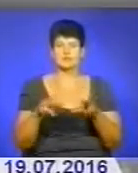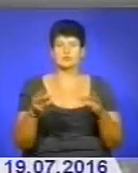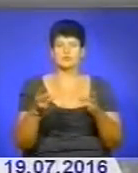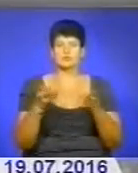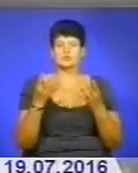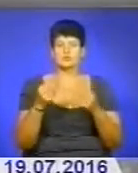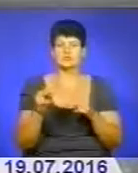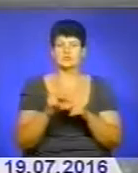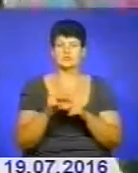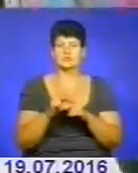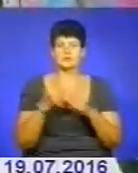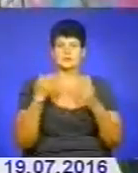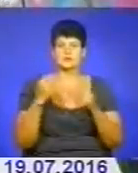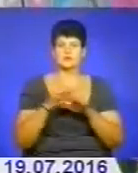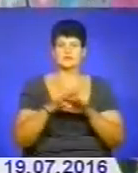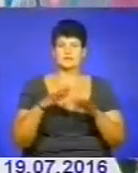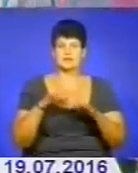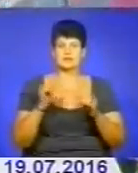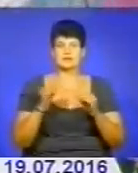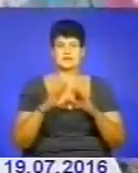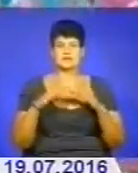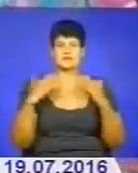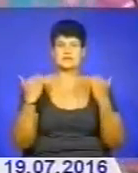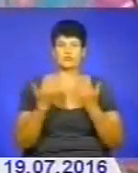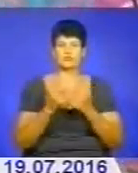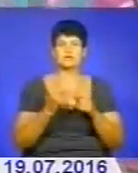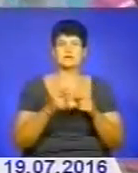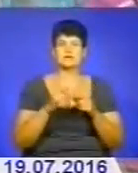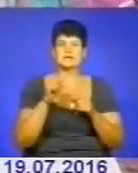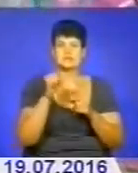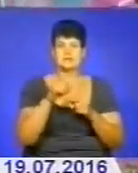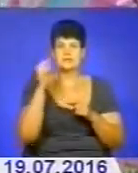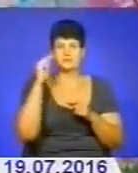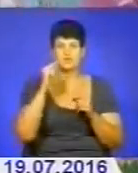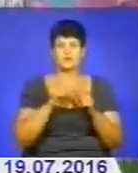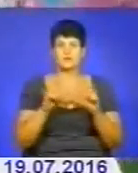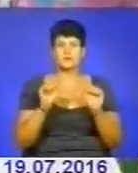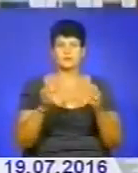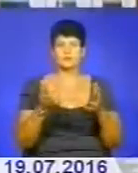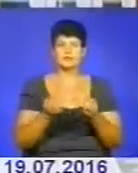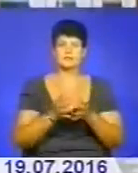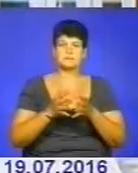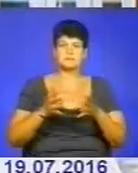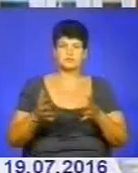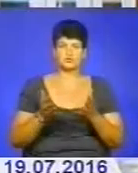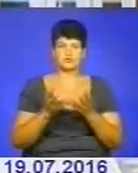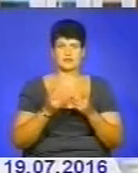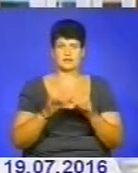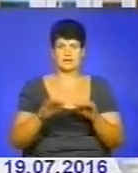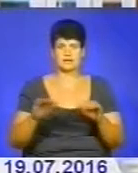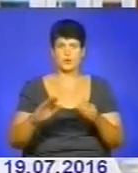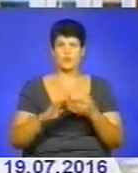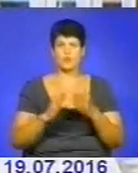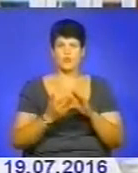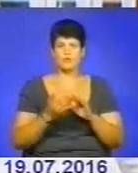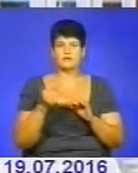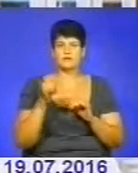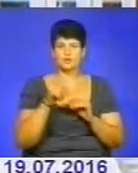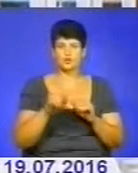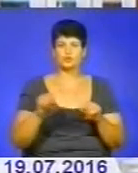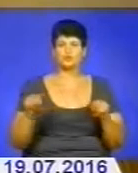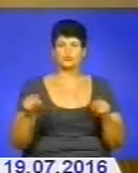відремонтувати спортзал та стадіони. Цей навчальний заклад може приймати значно більшу кількість дітей. Умови для цього створюють. До слова,